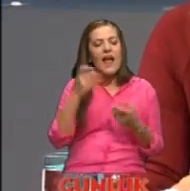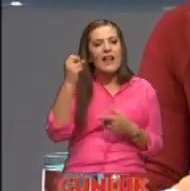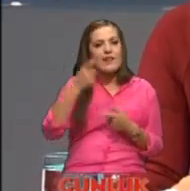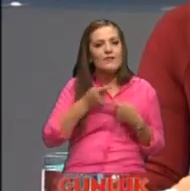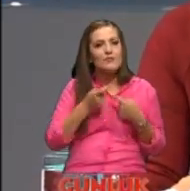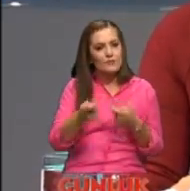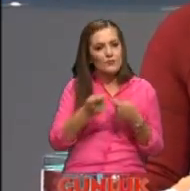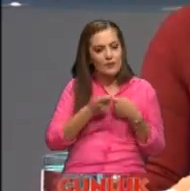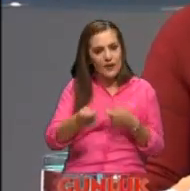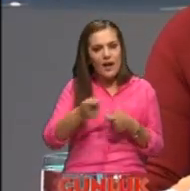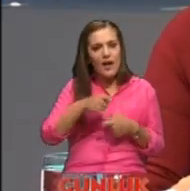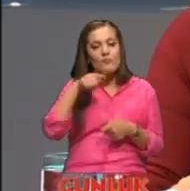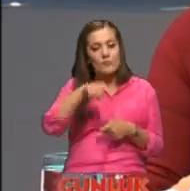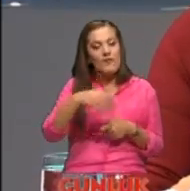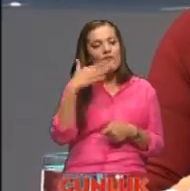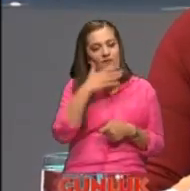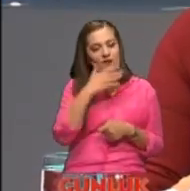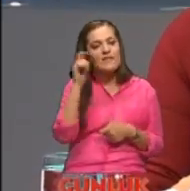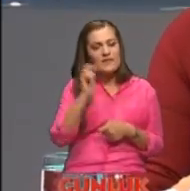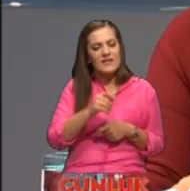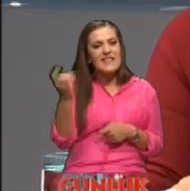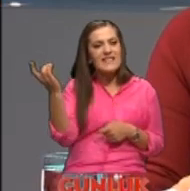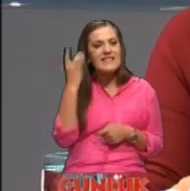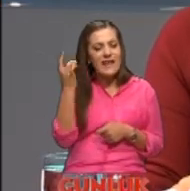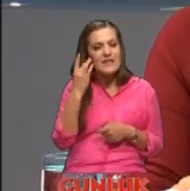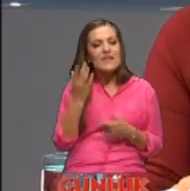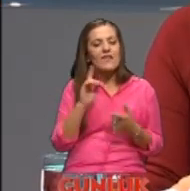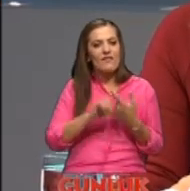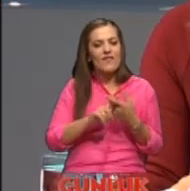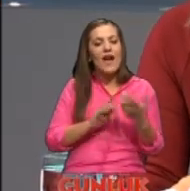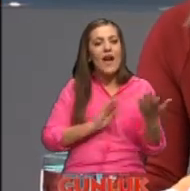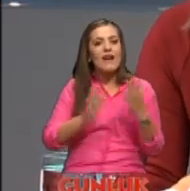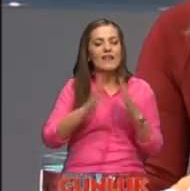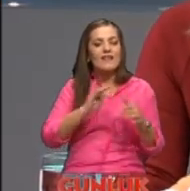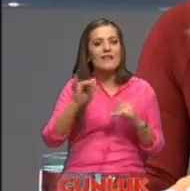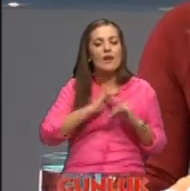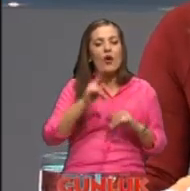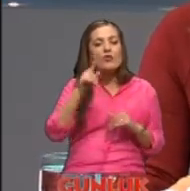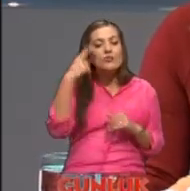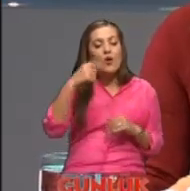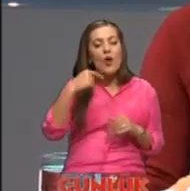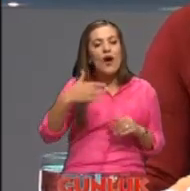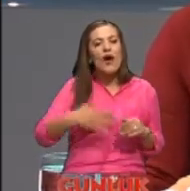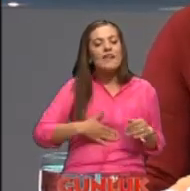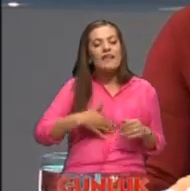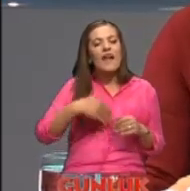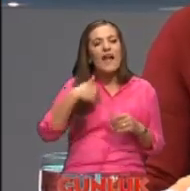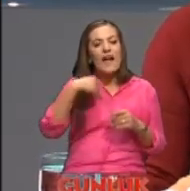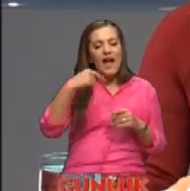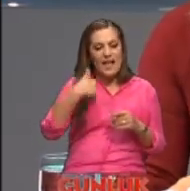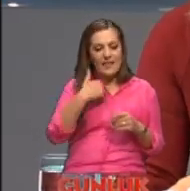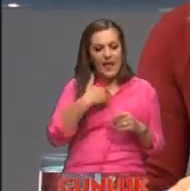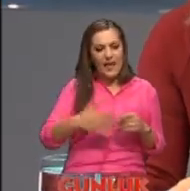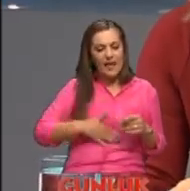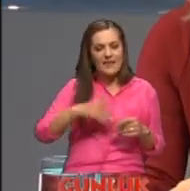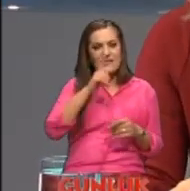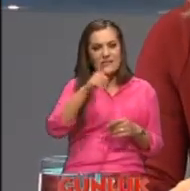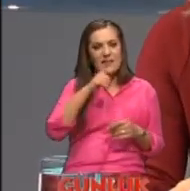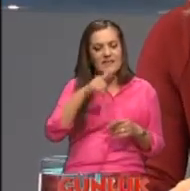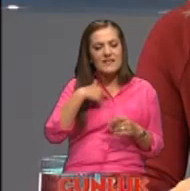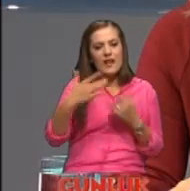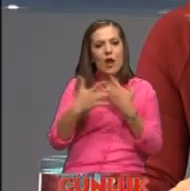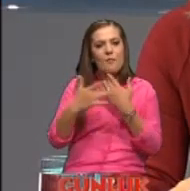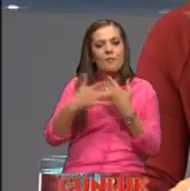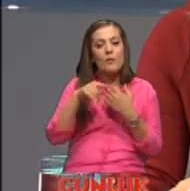süpürge kullanılması, bunlar da fayda sağlıyor. Ses ve hareket rahatlatıyor değil mi? Çünkü o anne karnındaki sesleri taklit ettiği için bebek bunu